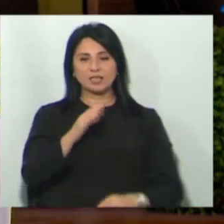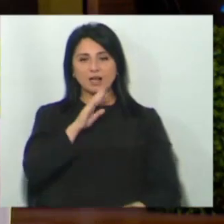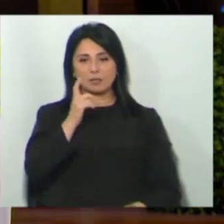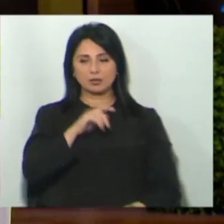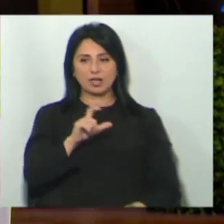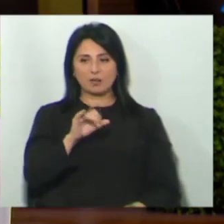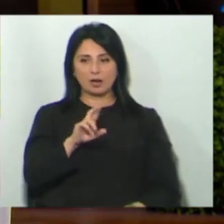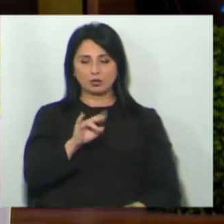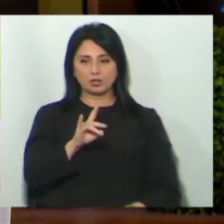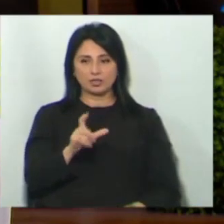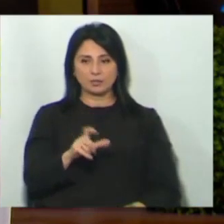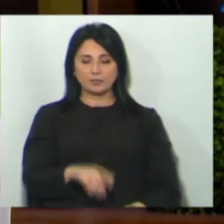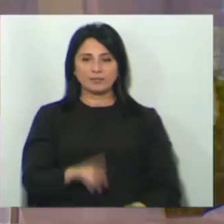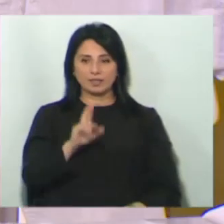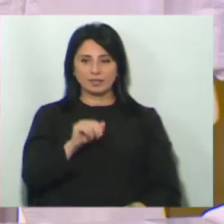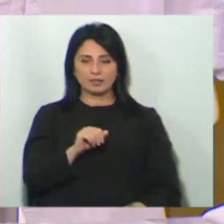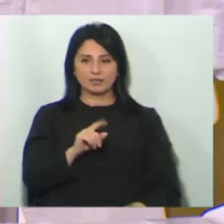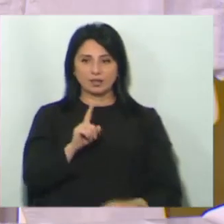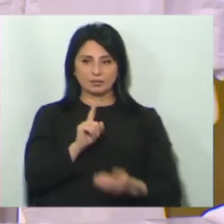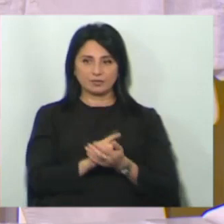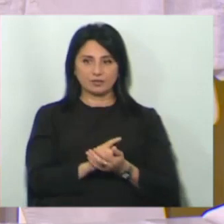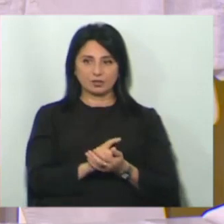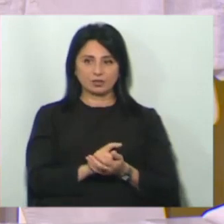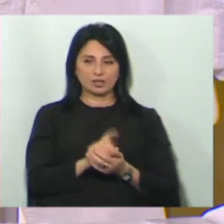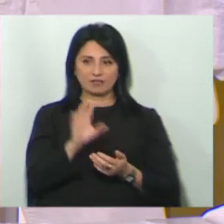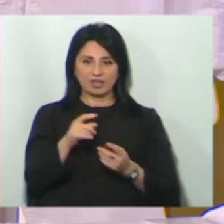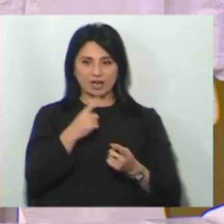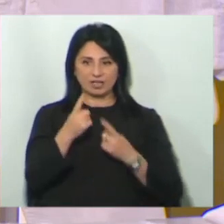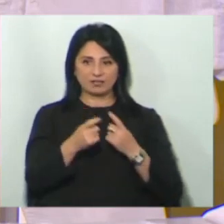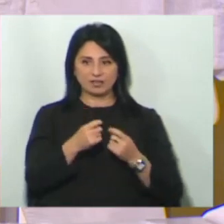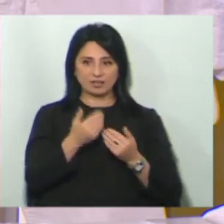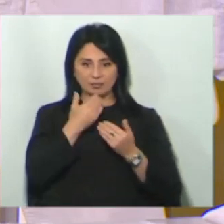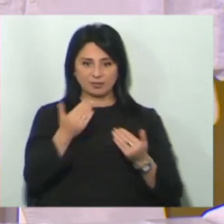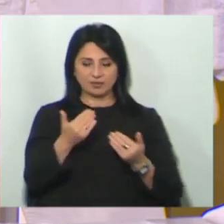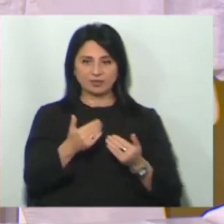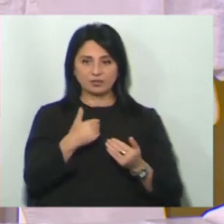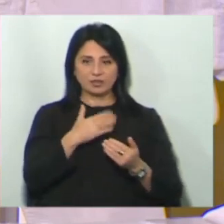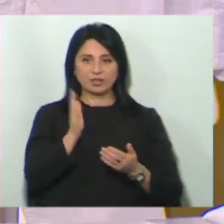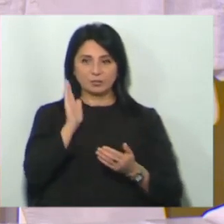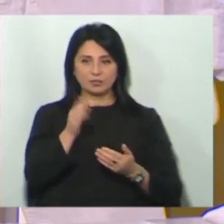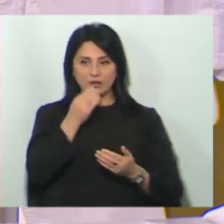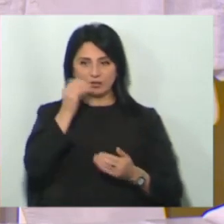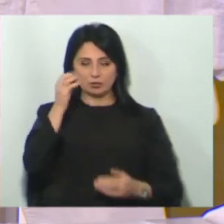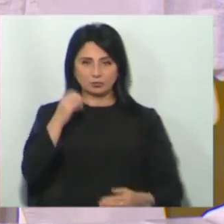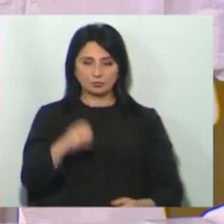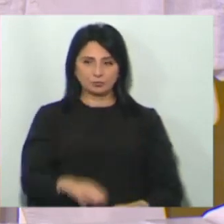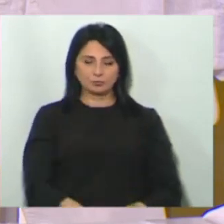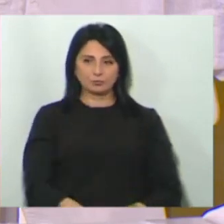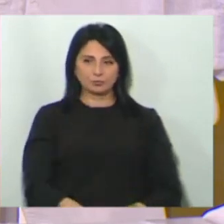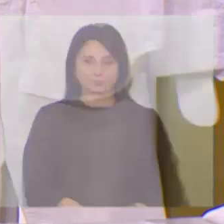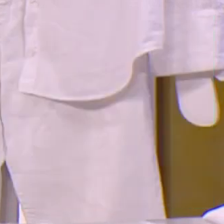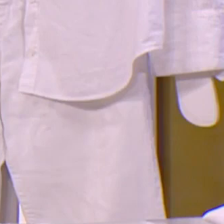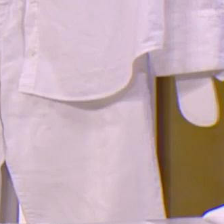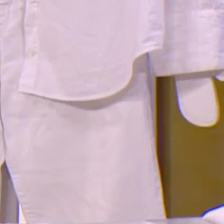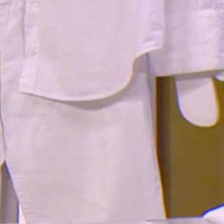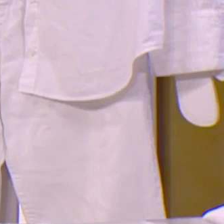ქალბატონი თამარ ებანოიძე. Da, rasepkrovelia, როგორც ყველა გადაცემის დასკვნით ნაწილში, ჩვენ გვექნება კვებით შუქნიშანი.